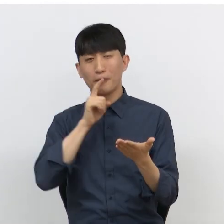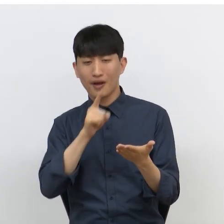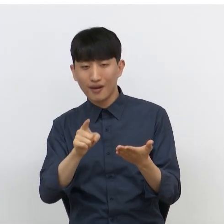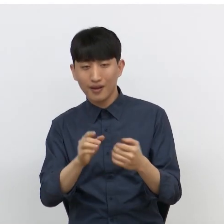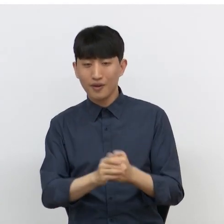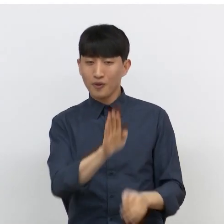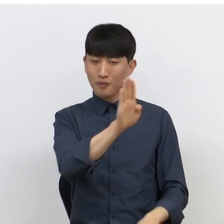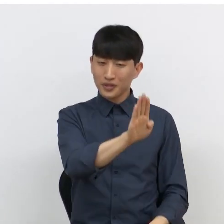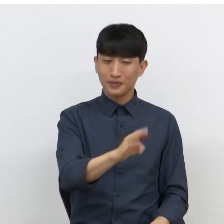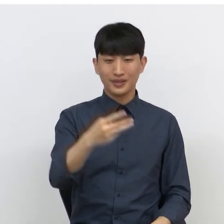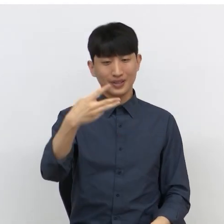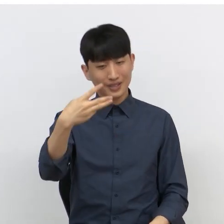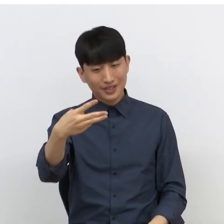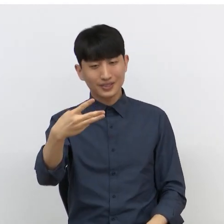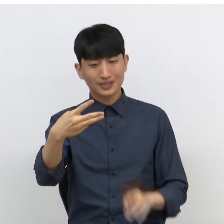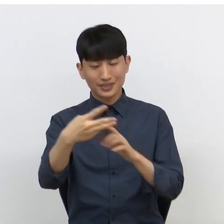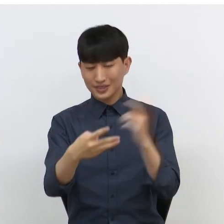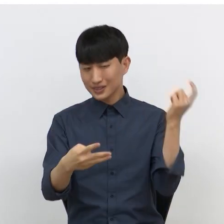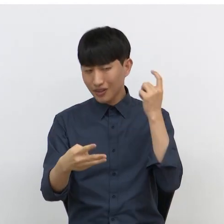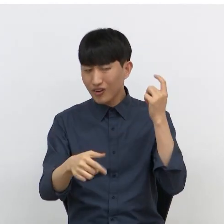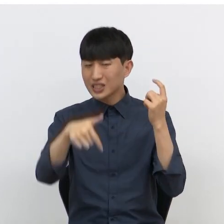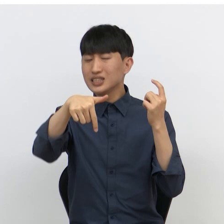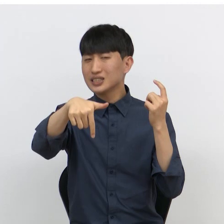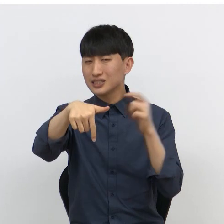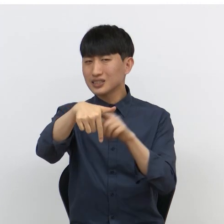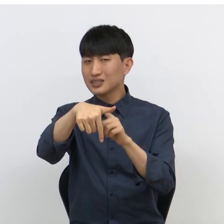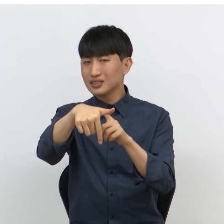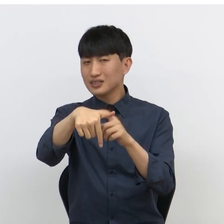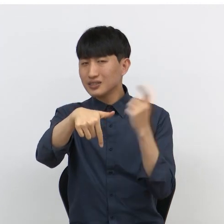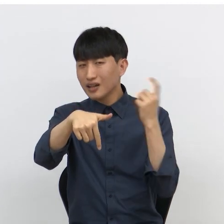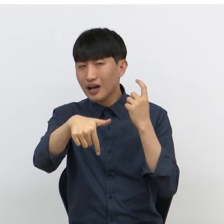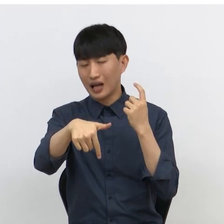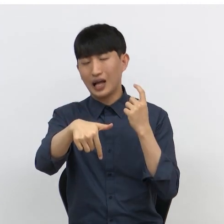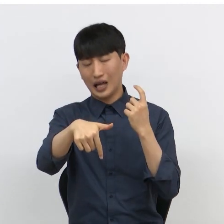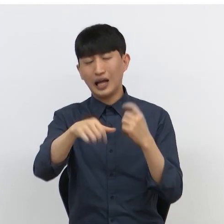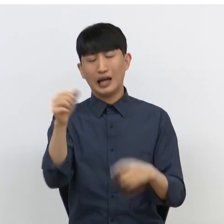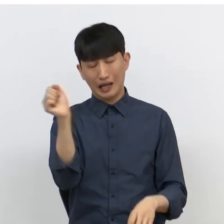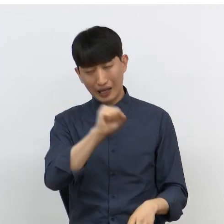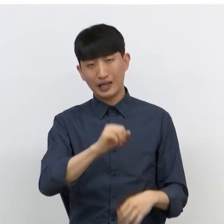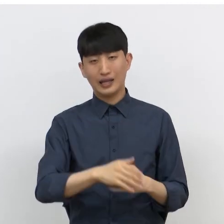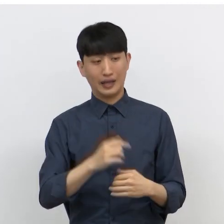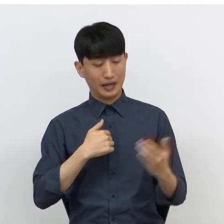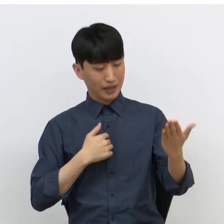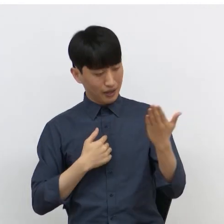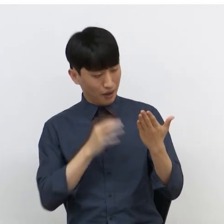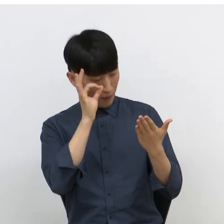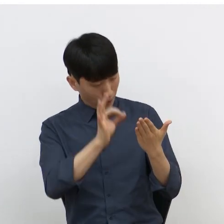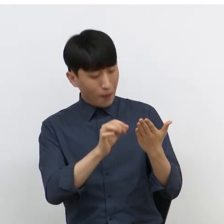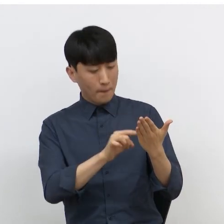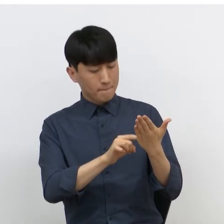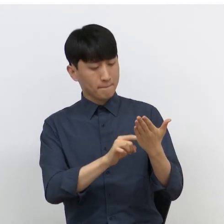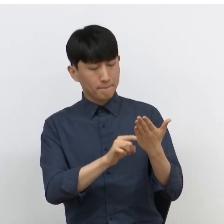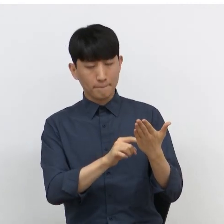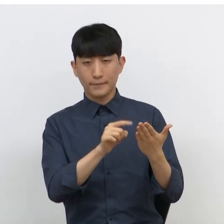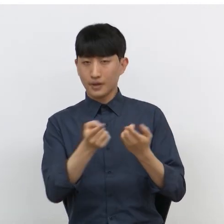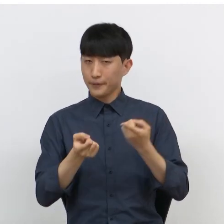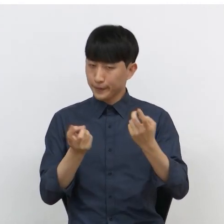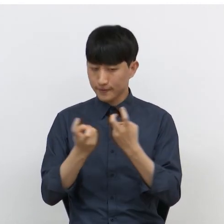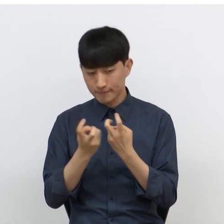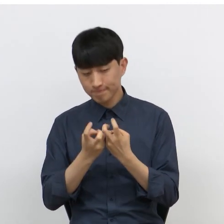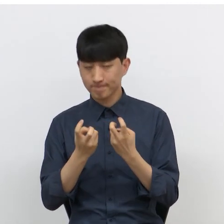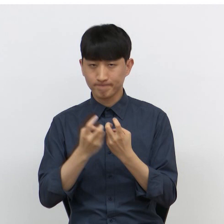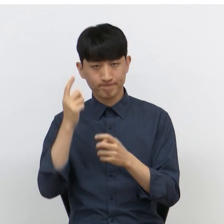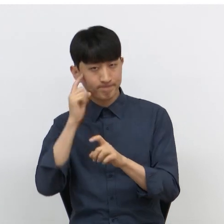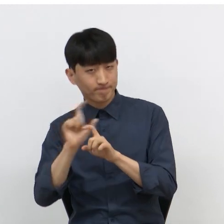비읍이나 티귿이 기억으로 대체된다 이런 식으로 이렇게 설명해 주면 이제 제가 여기에다가 이제 어떤 식으로 또